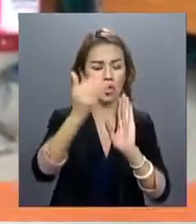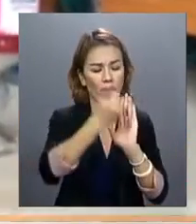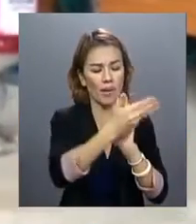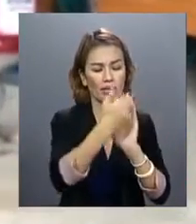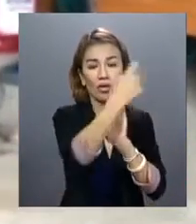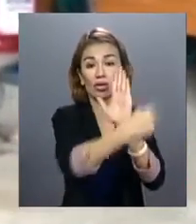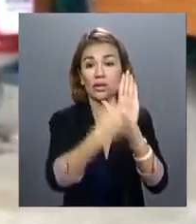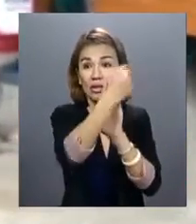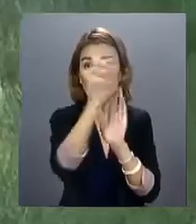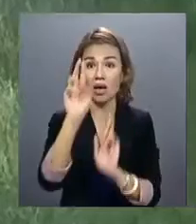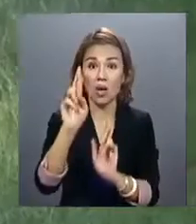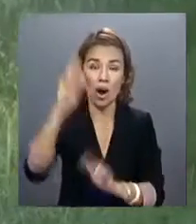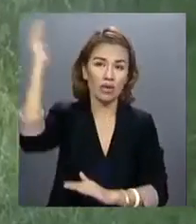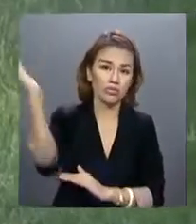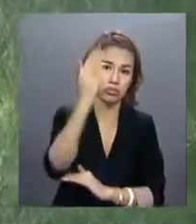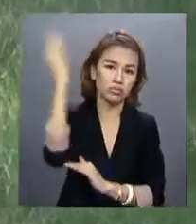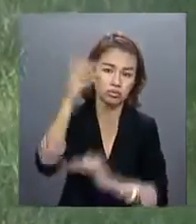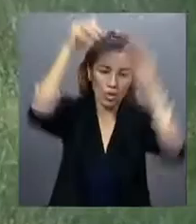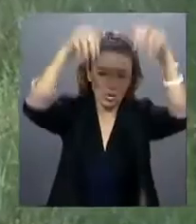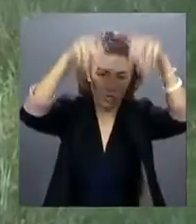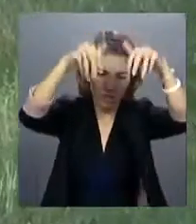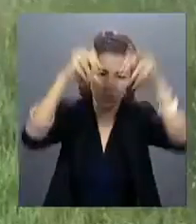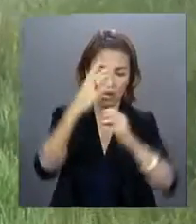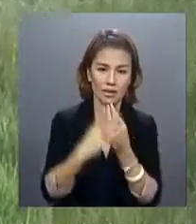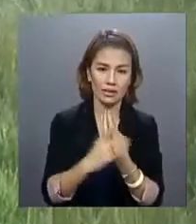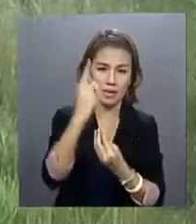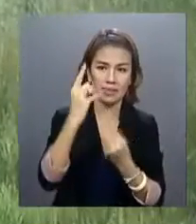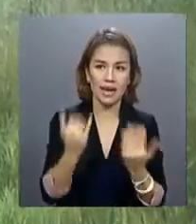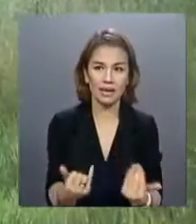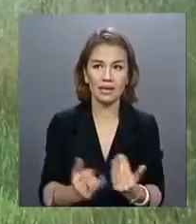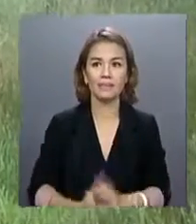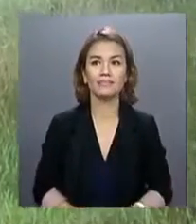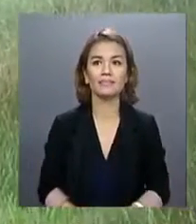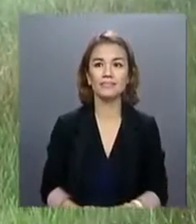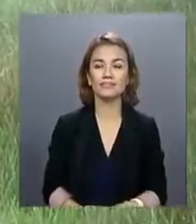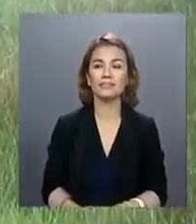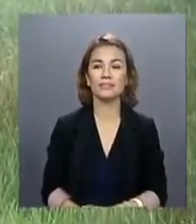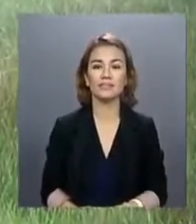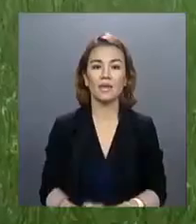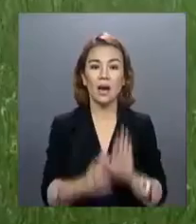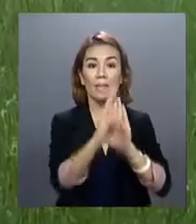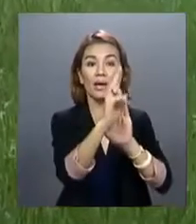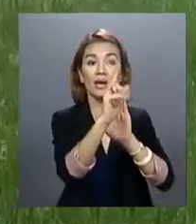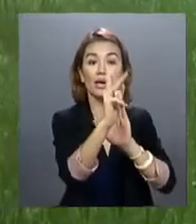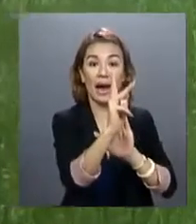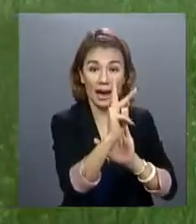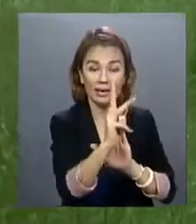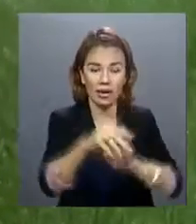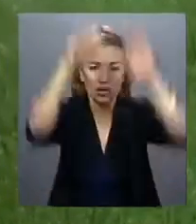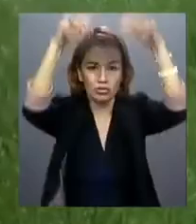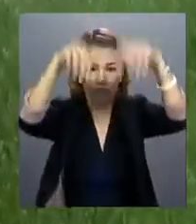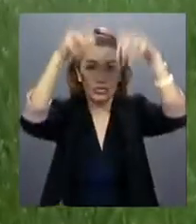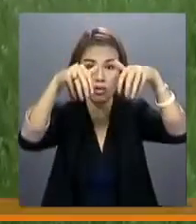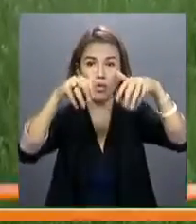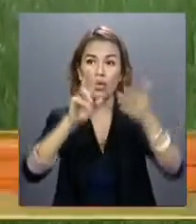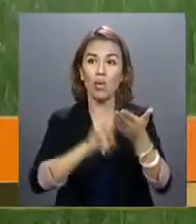เหนือให้ระวังพายุฝนในช่วงสัปดาห์นี้ส่วนที่จังหวัดเบืกฝนที่ตกลงมาอย่างต่อเนื่องก็ส่งผลดีต่อ